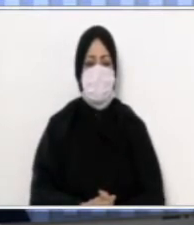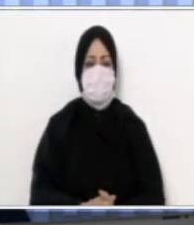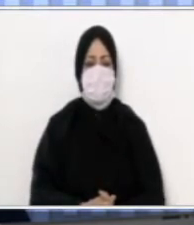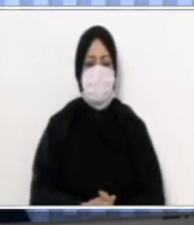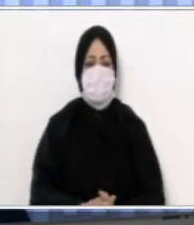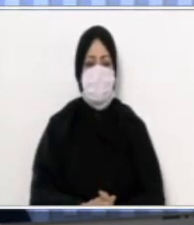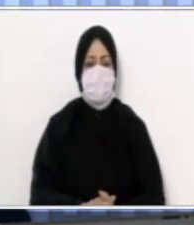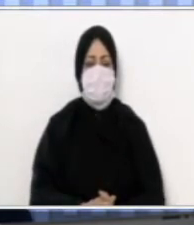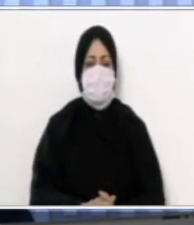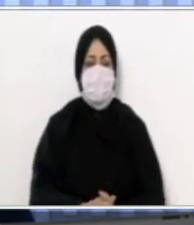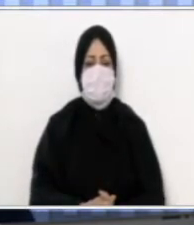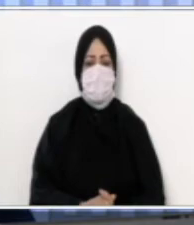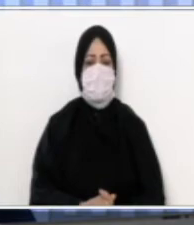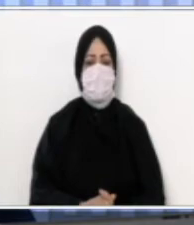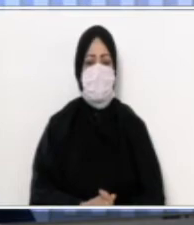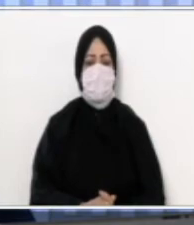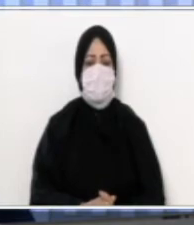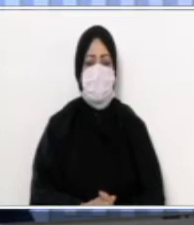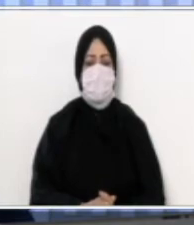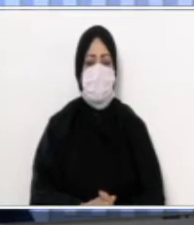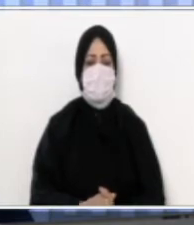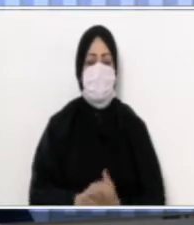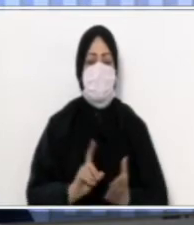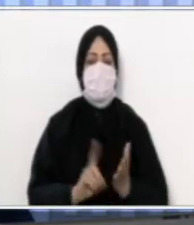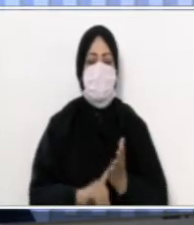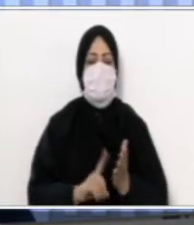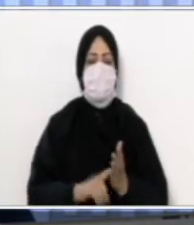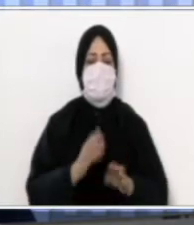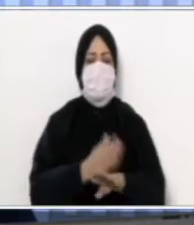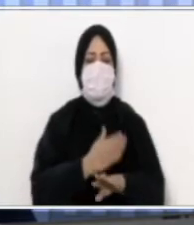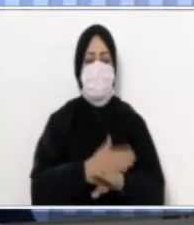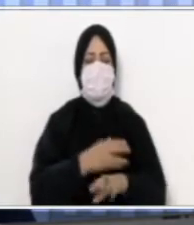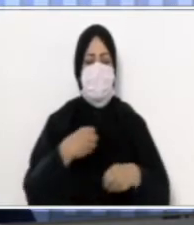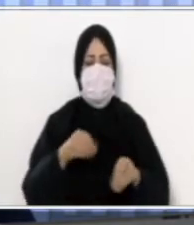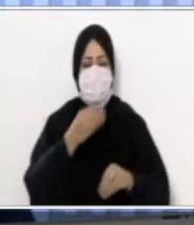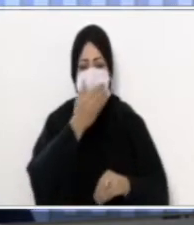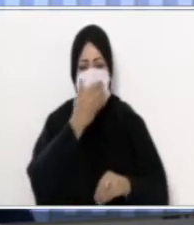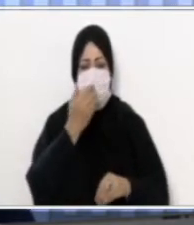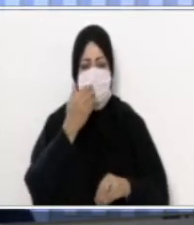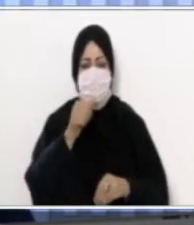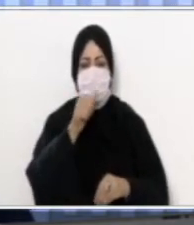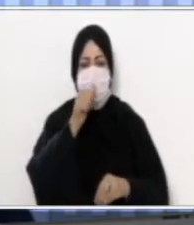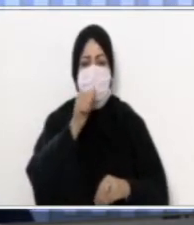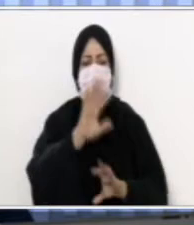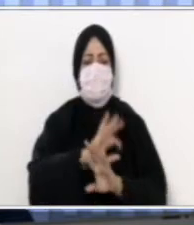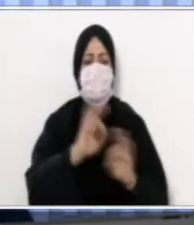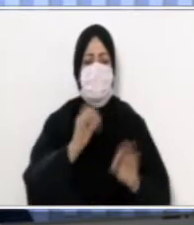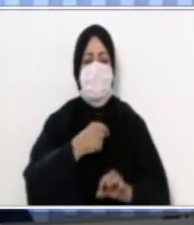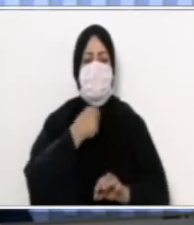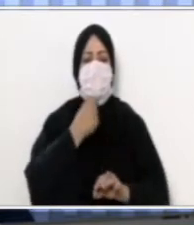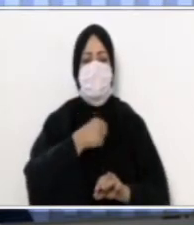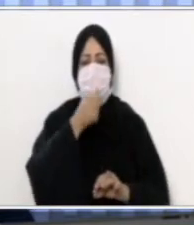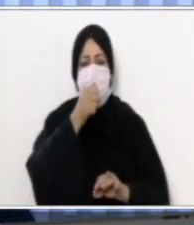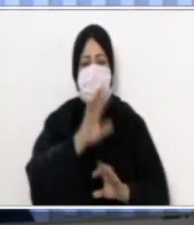ثانية، مش في الماكل أكثر شيء. أيوة نعم. واضح سؤالك يا اخت ام عبد. الدكتور قال ما نعرفش